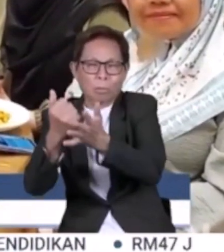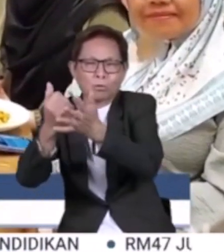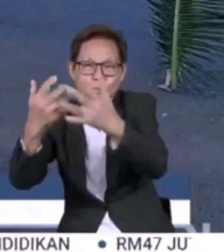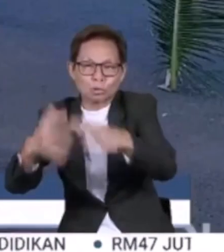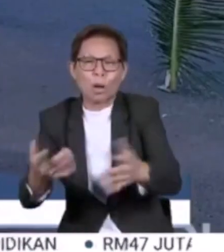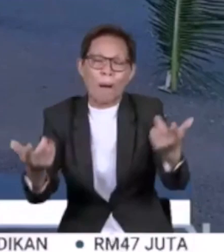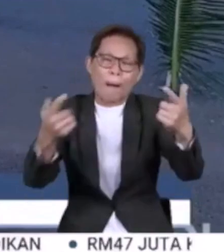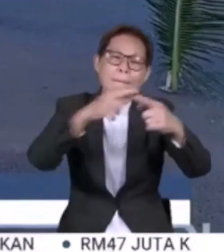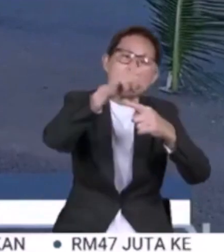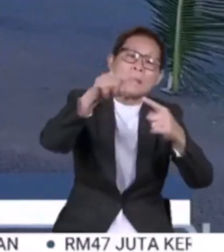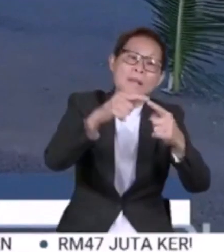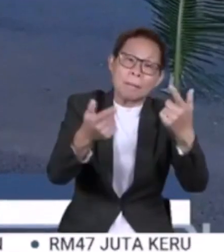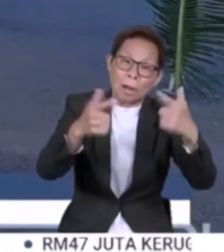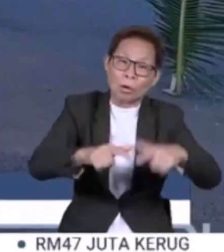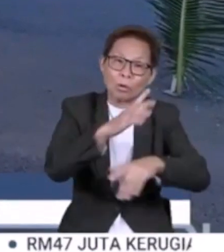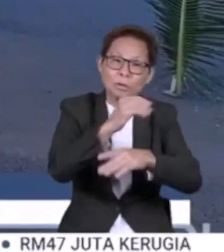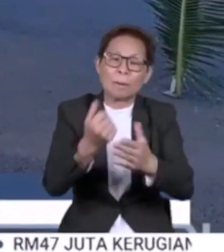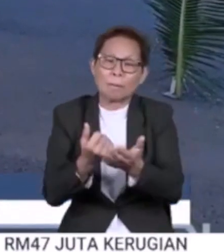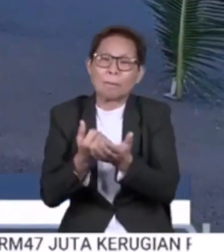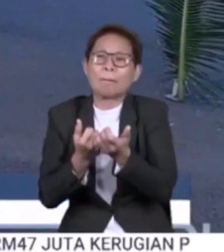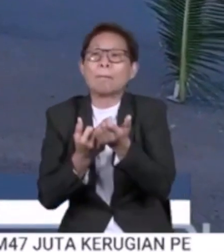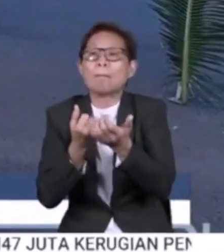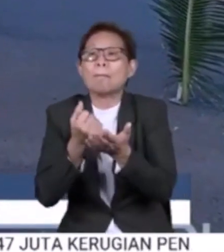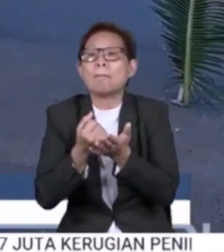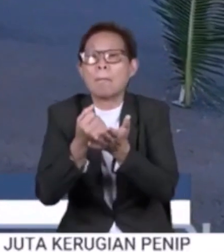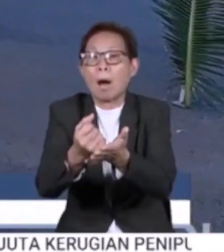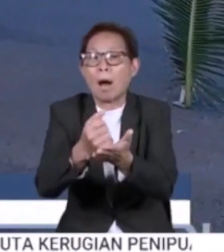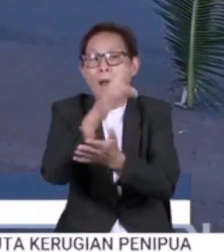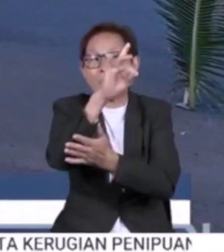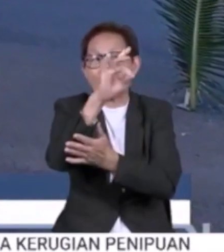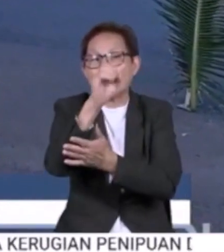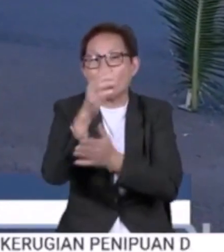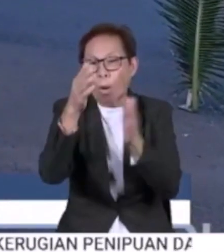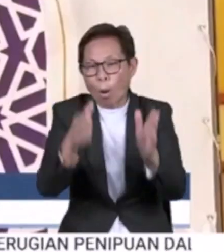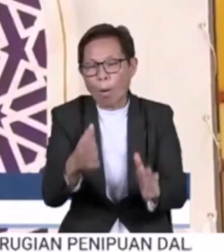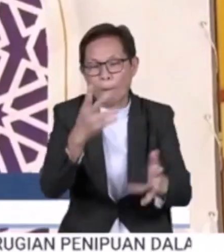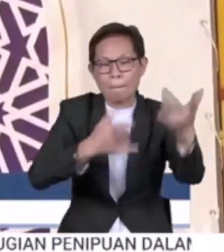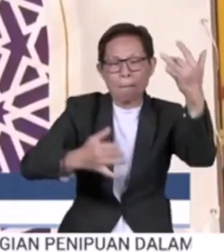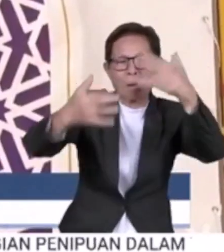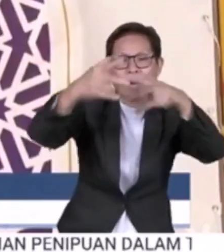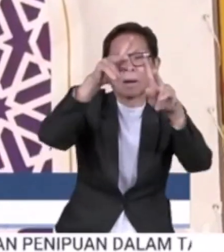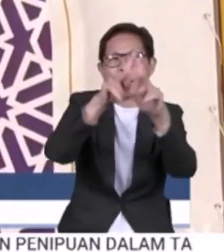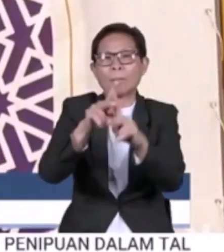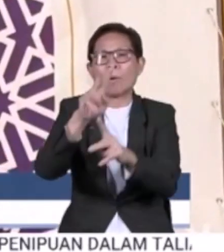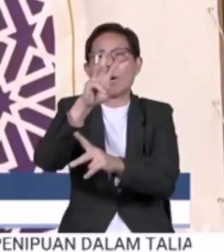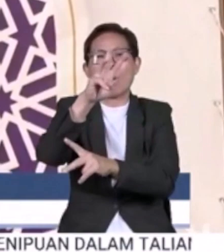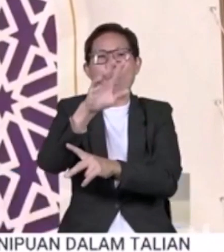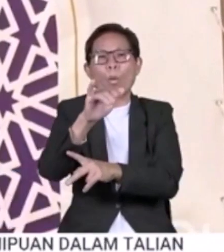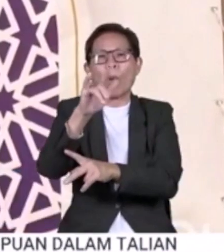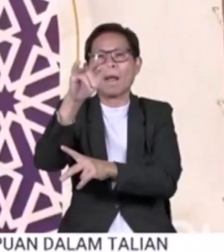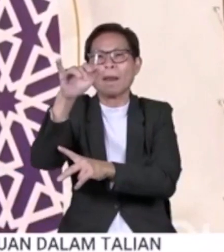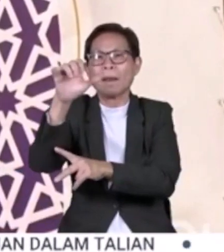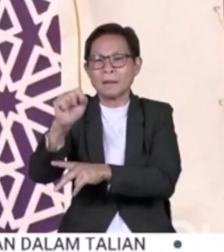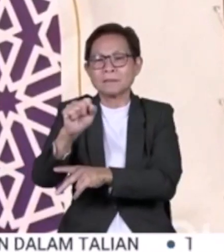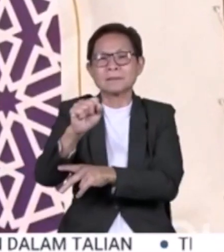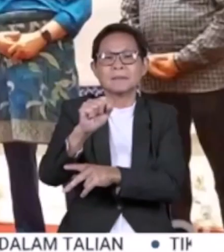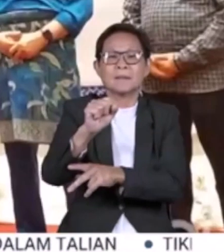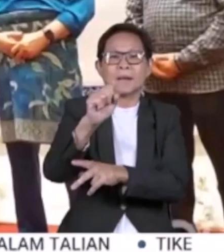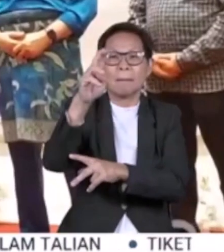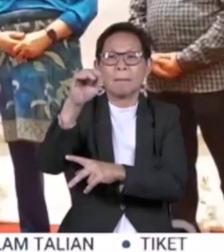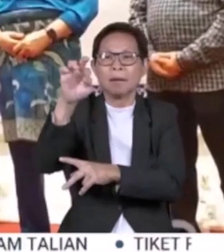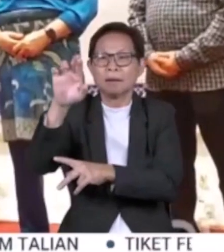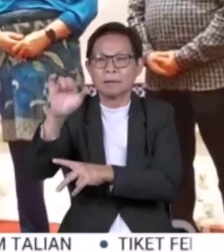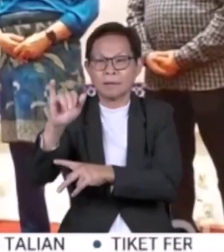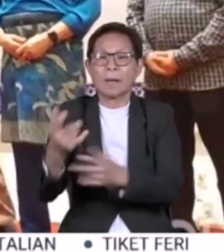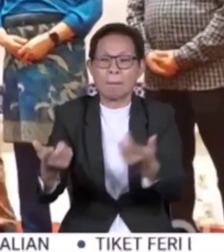ia hanya berlaku termasuk menyumbang bantuan kepada 80 orang mangsa kebakaran di kampung wae lesbiri yang terbagi